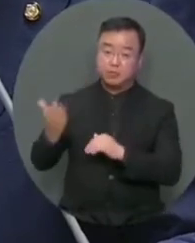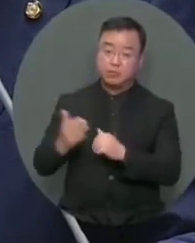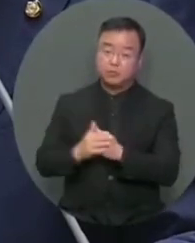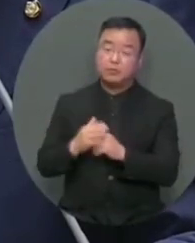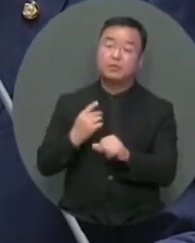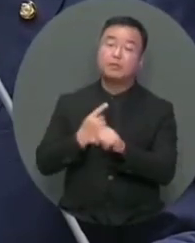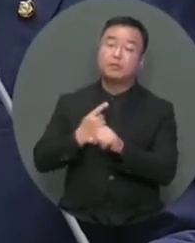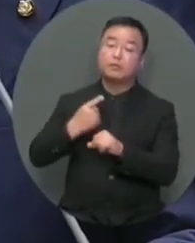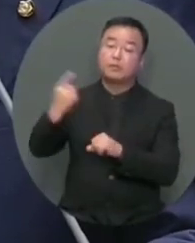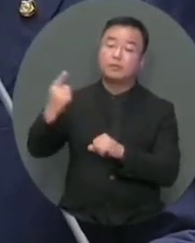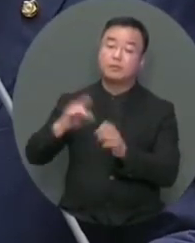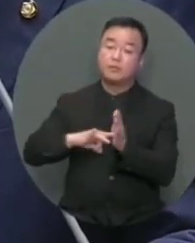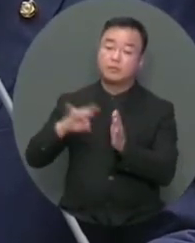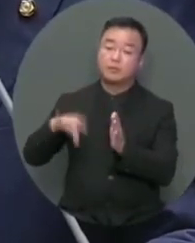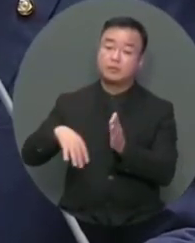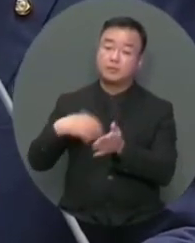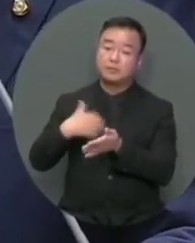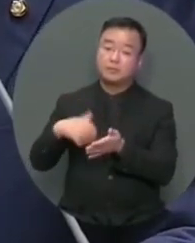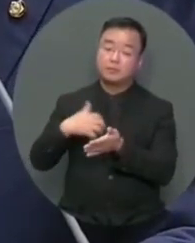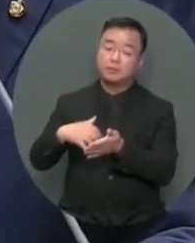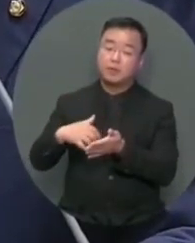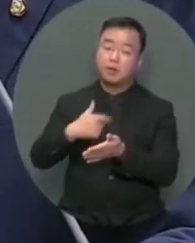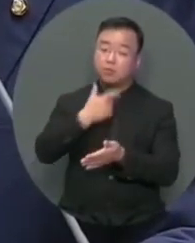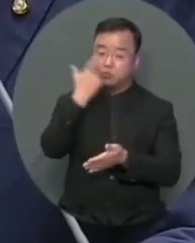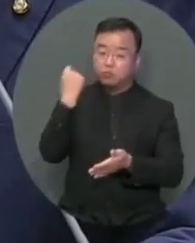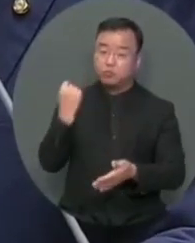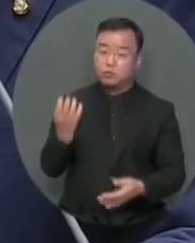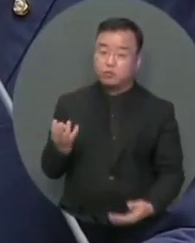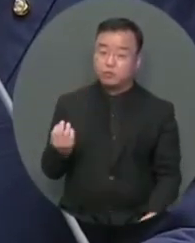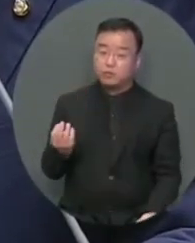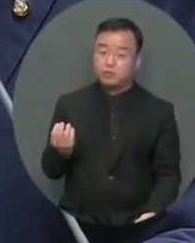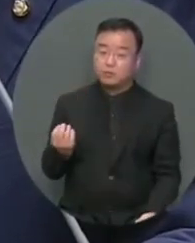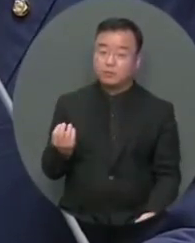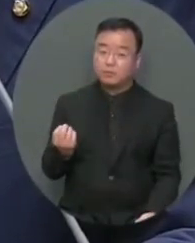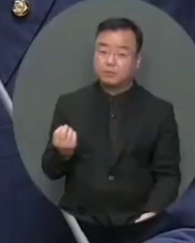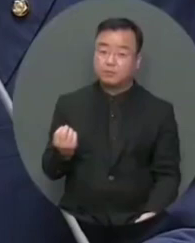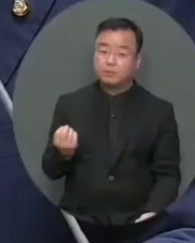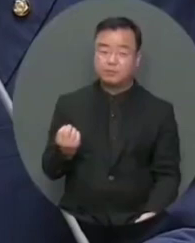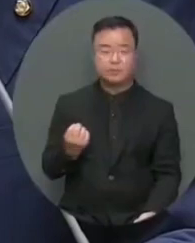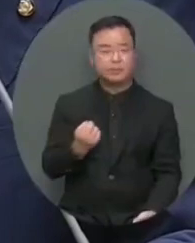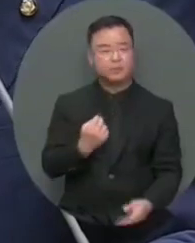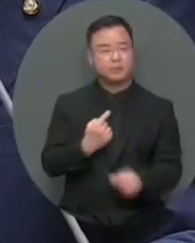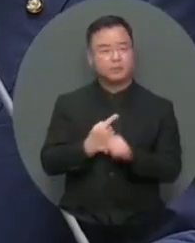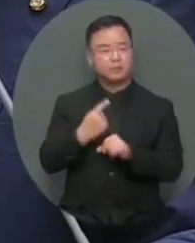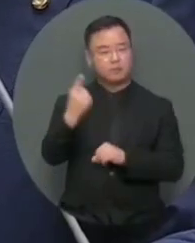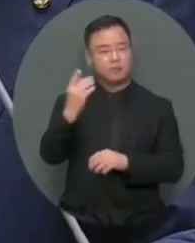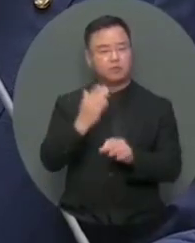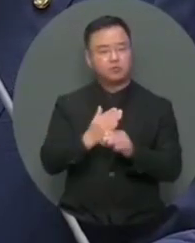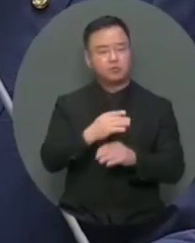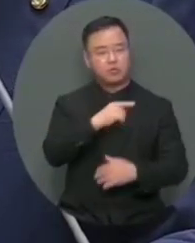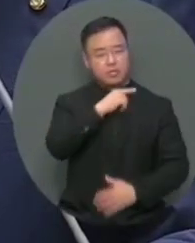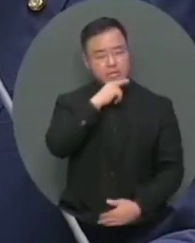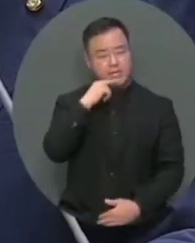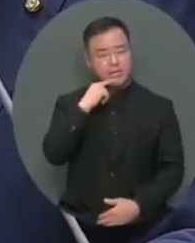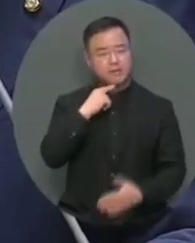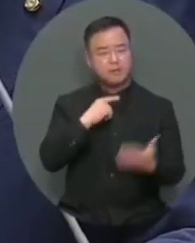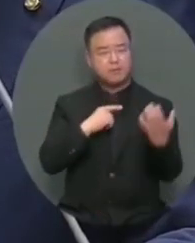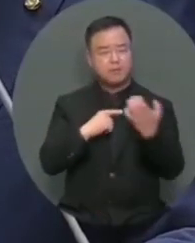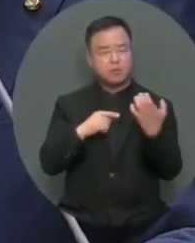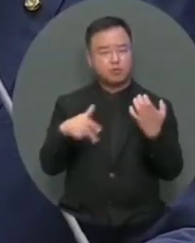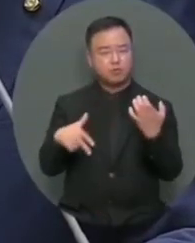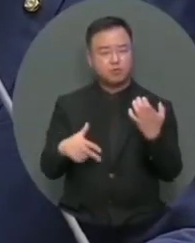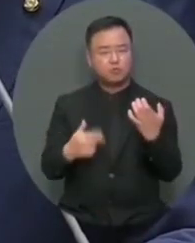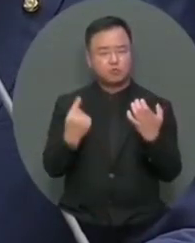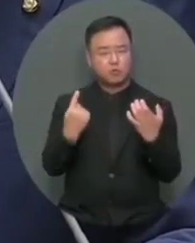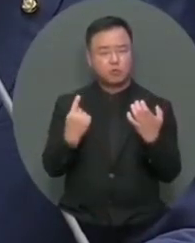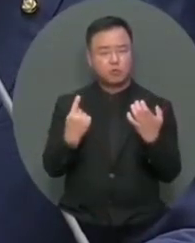내년도 세수가 얼마 정도 마이너스가 됩니까? 예상됩니까? 내년도에도 아마 적자로는 한 90조 정도